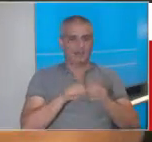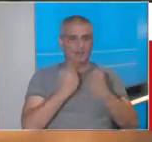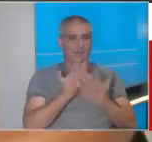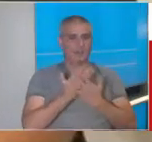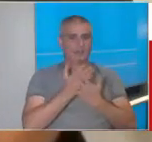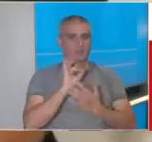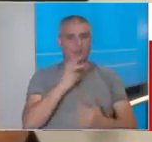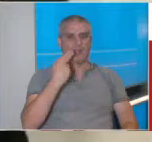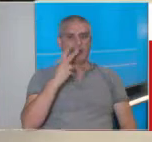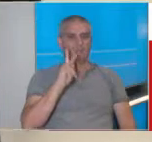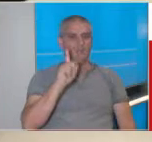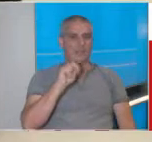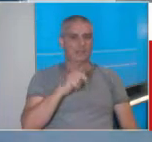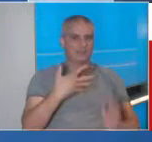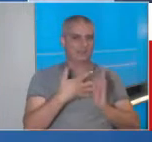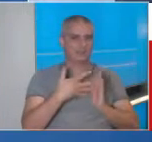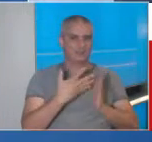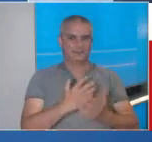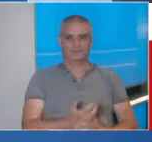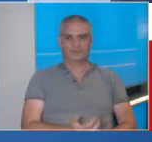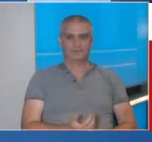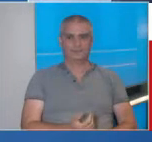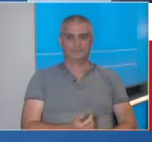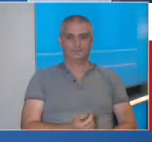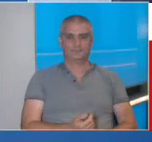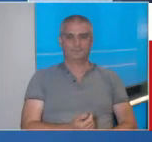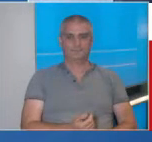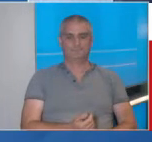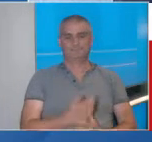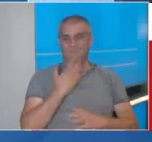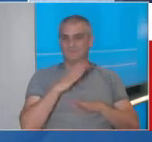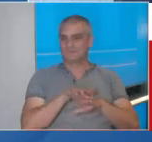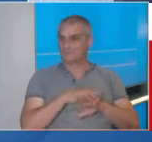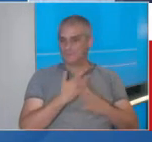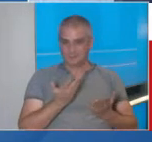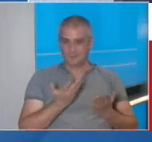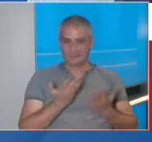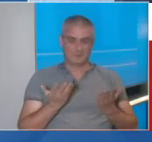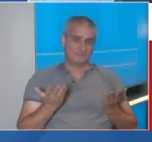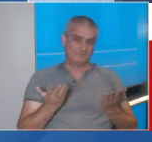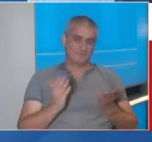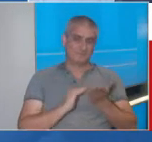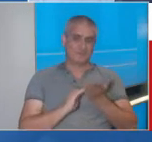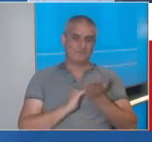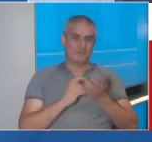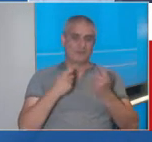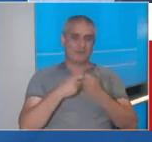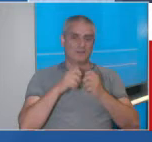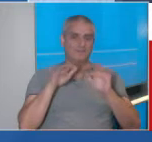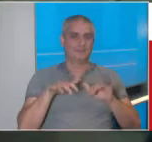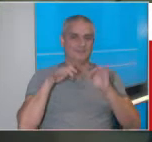את עדותה של הדס קליין בחקירה הנגדית? לפי התחושה ככה רווחת, לפחות בקרב